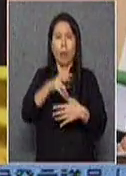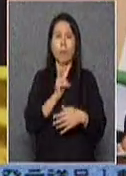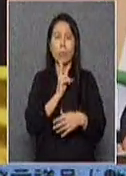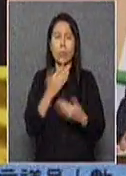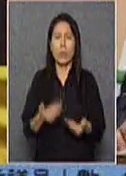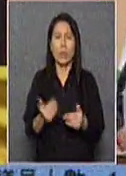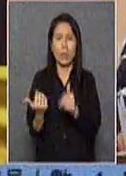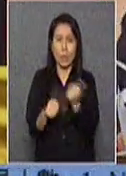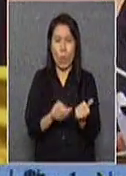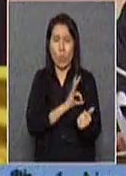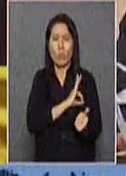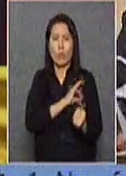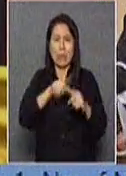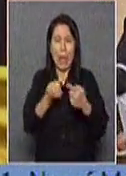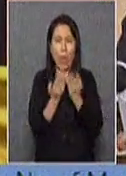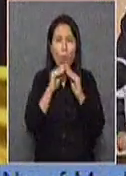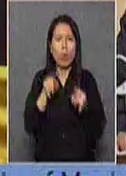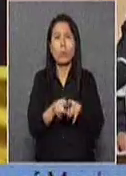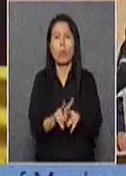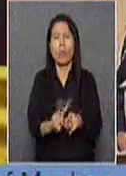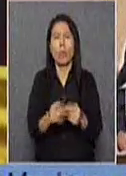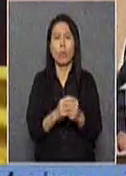浸會大學的徵用用地一樣，就